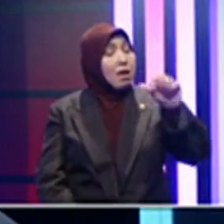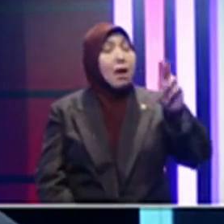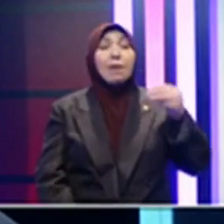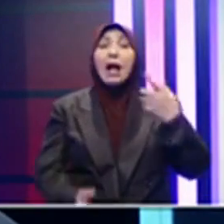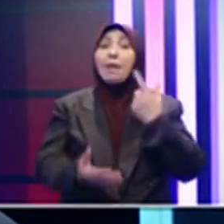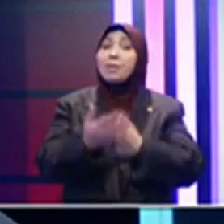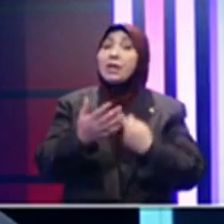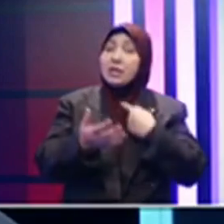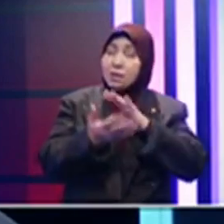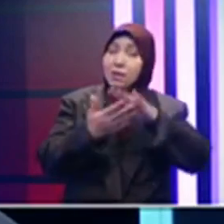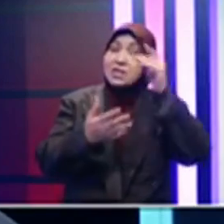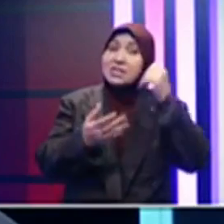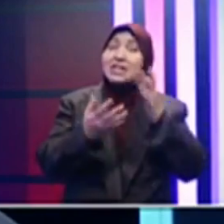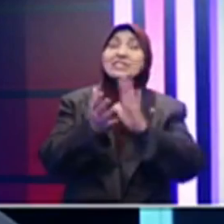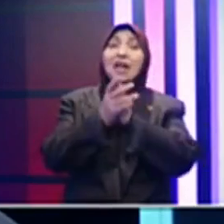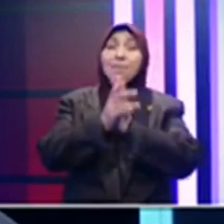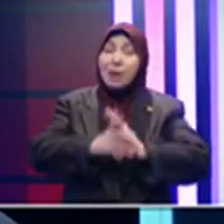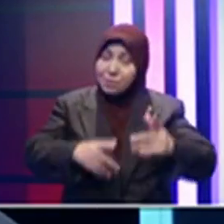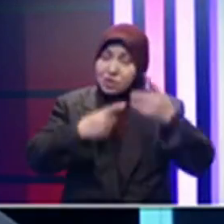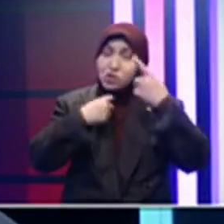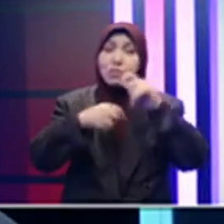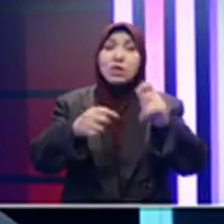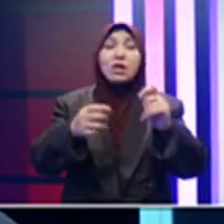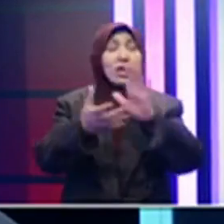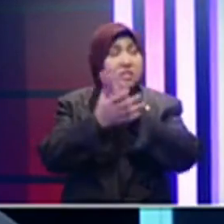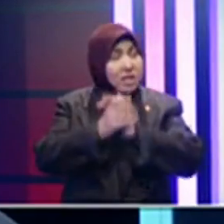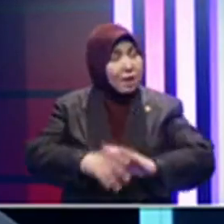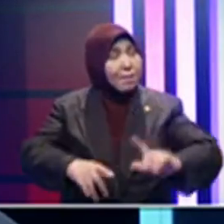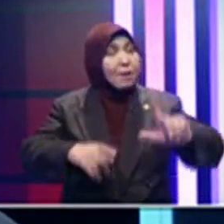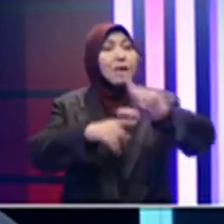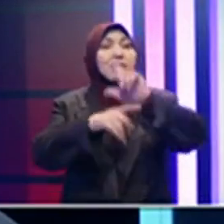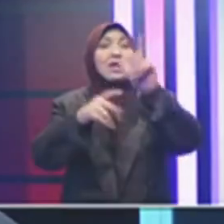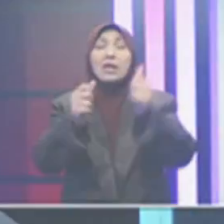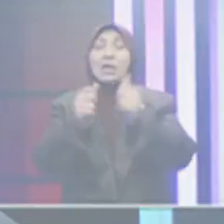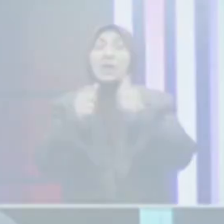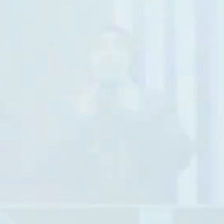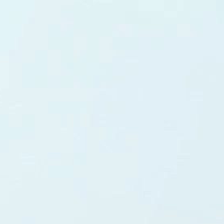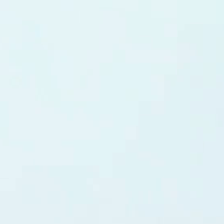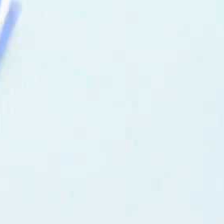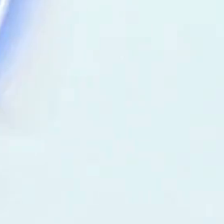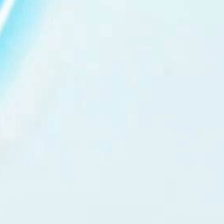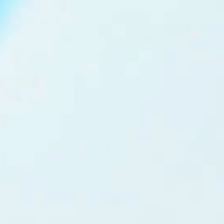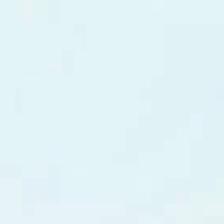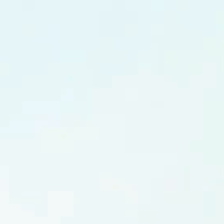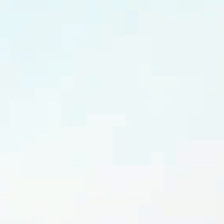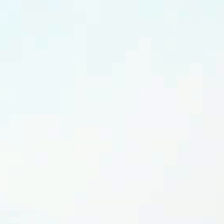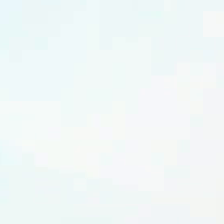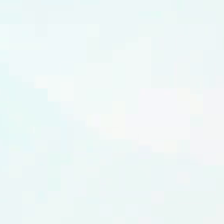belajar tadi kan? Selamat mencuba dan selamat praktik dengan guru Al-Quran kita. Wallahualam.